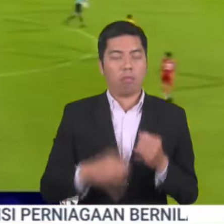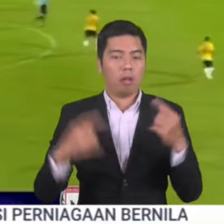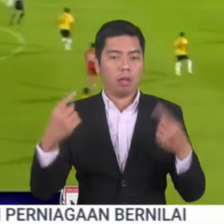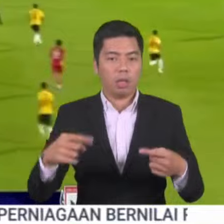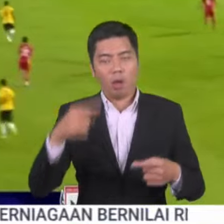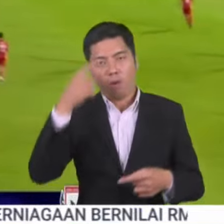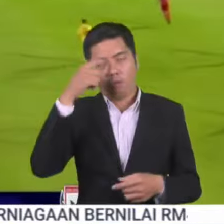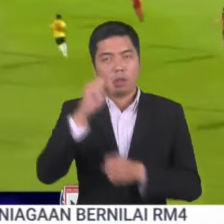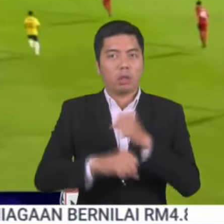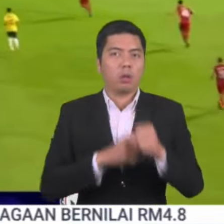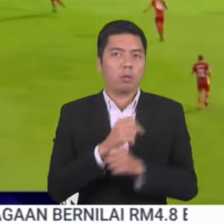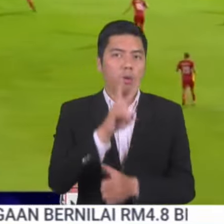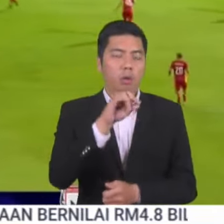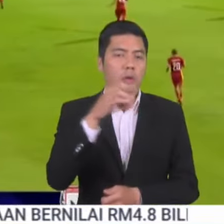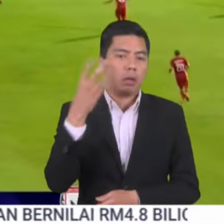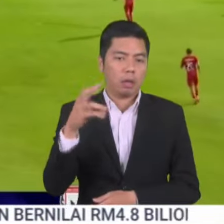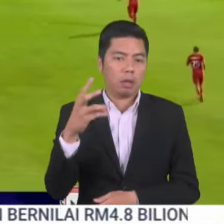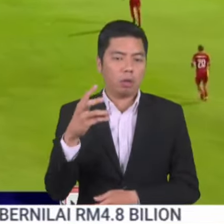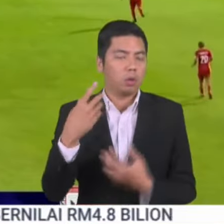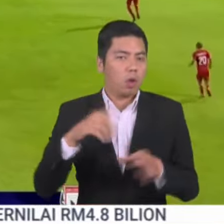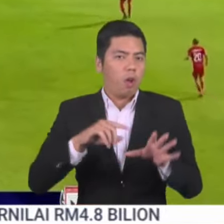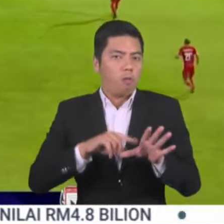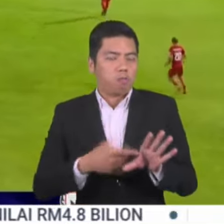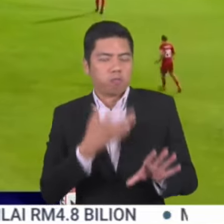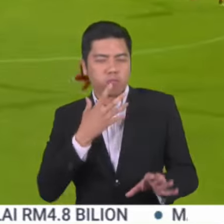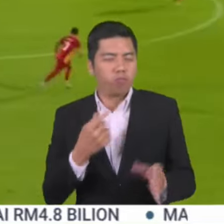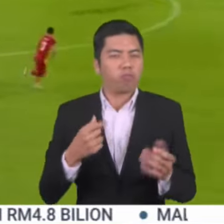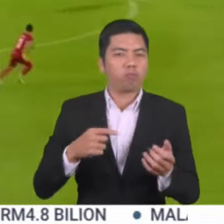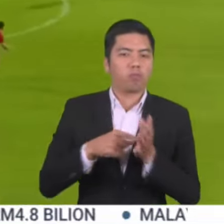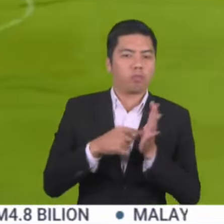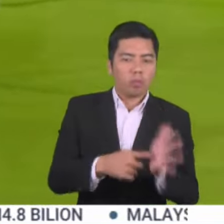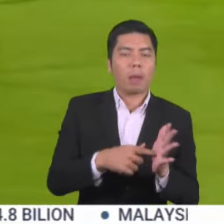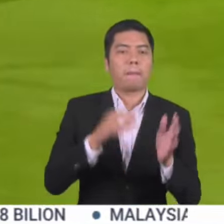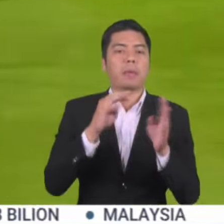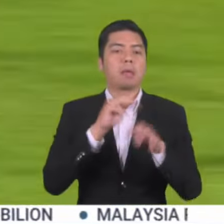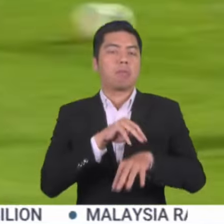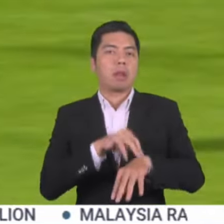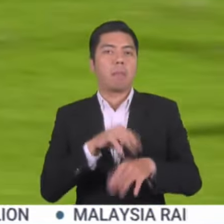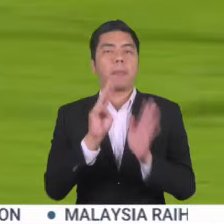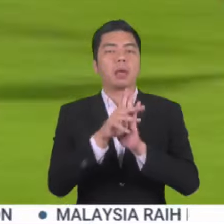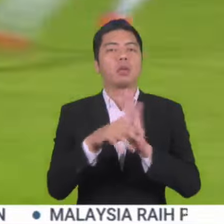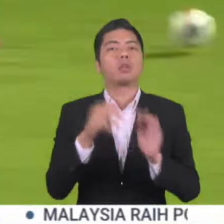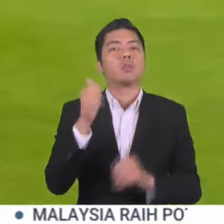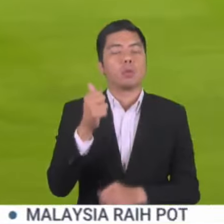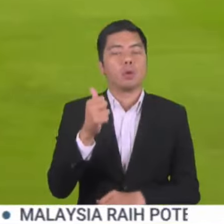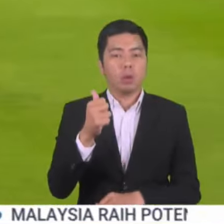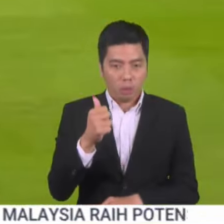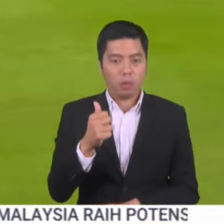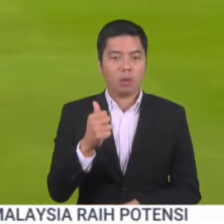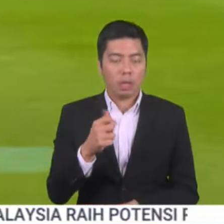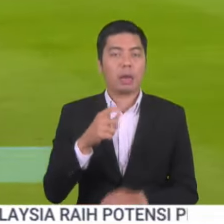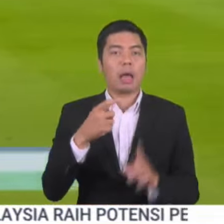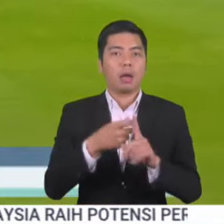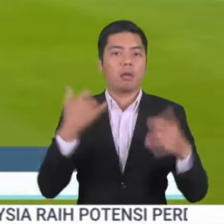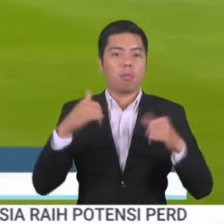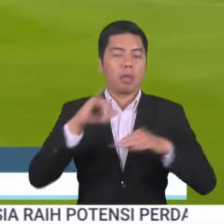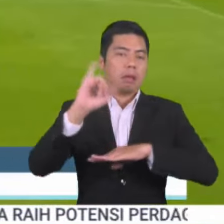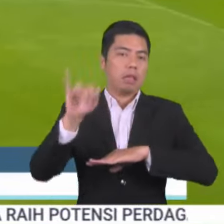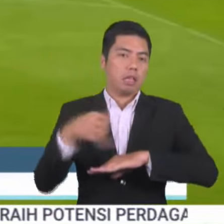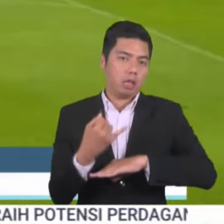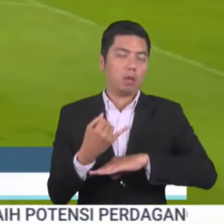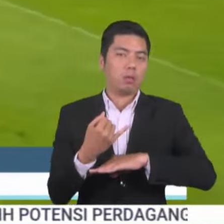Asia pada 2016 bermula garang apabila membuka jaringan minit ke-10. ia hasil pemain tengah import Yohandri